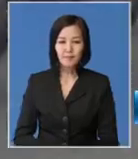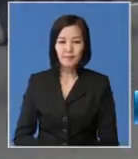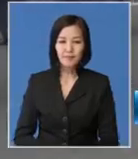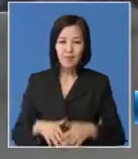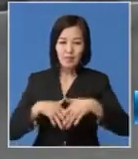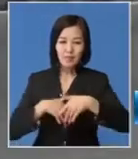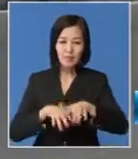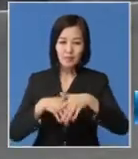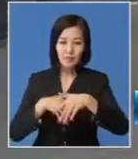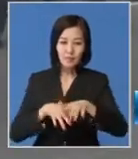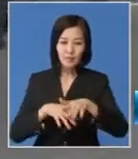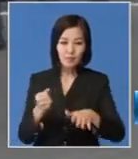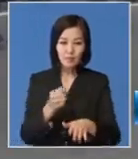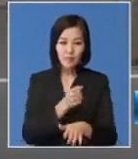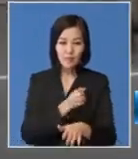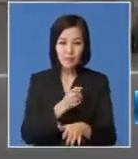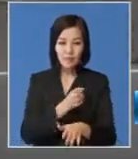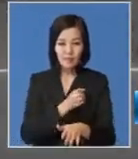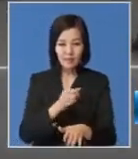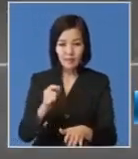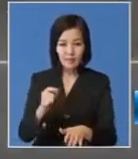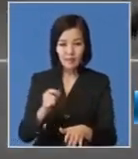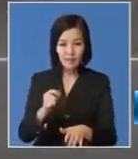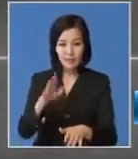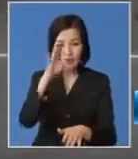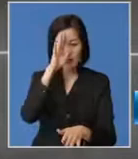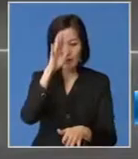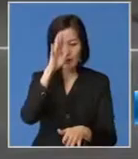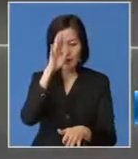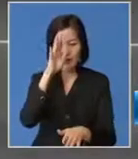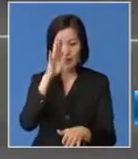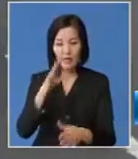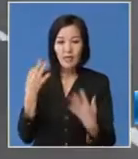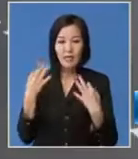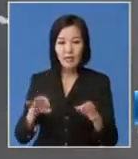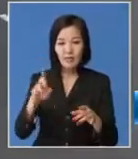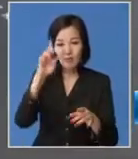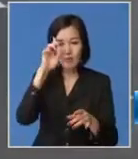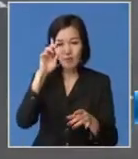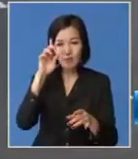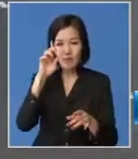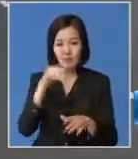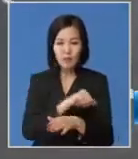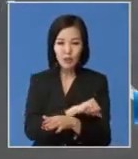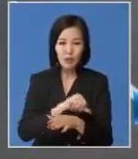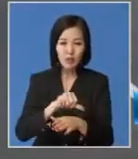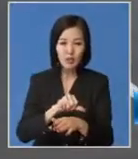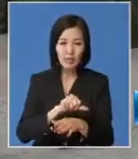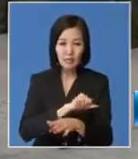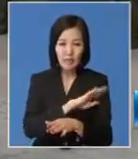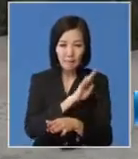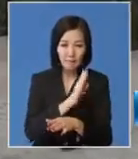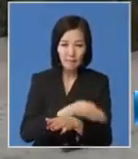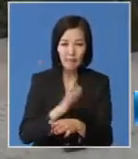Сап түзеп келе жатқан бұл сарбаздар қарулы күштер құрамындағы сайып қырандар. Егемен елдің шебі бүтін шекарасы берік болу үшін